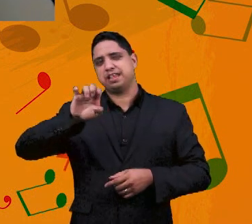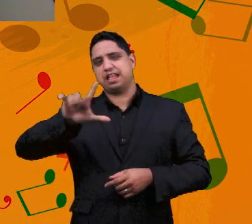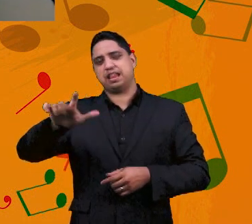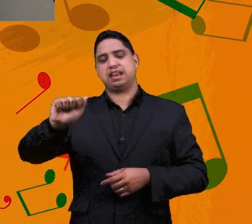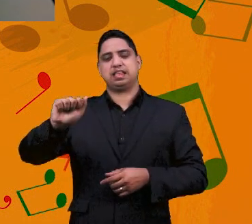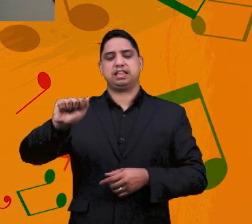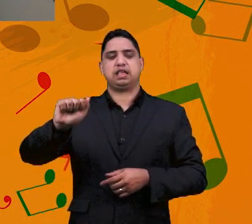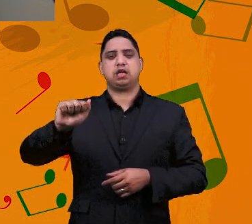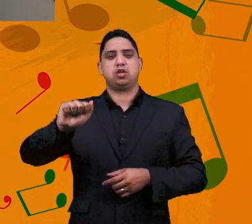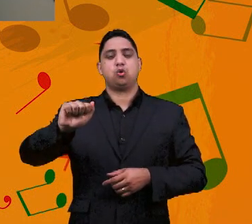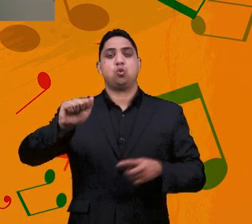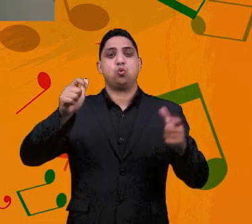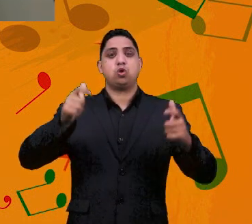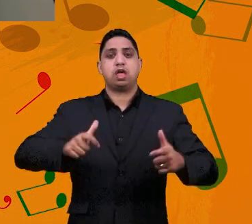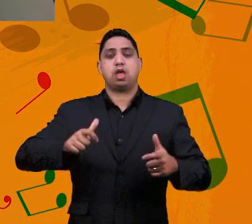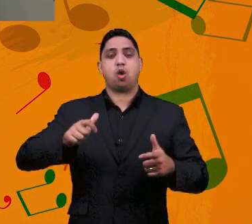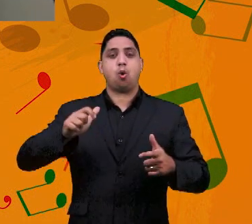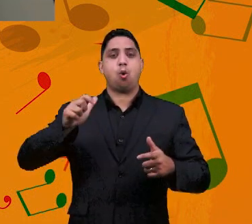Minas Gerais.